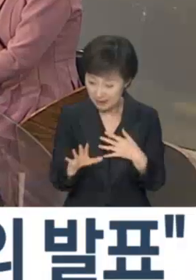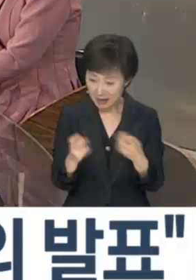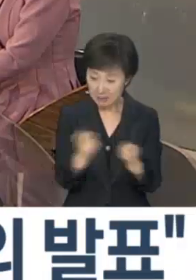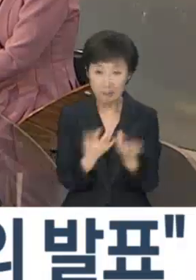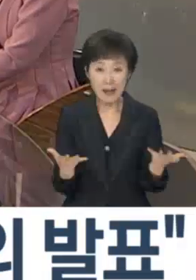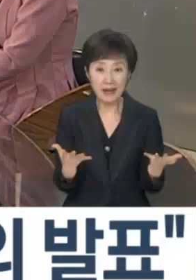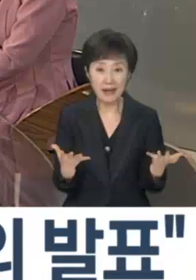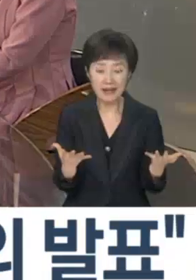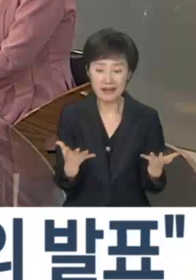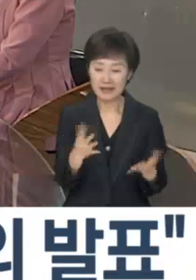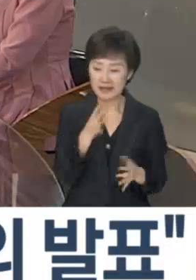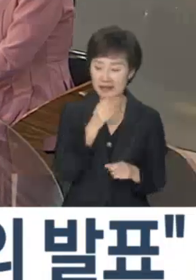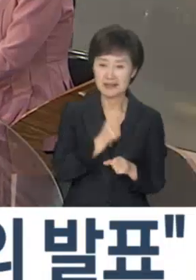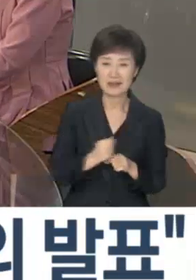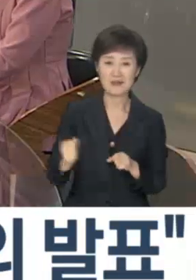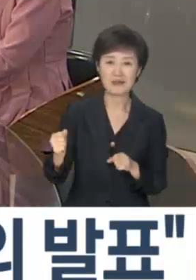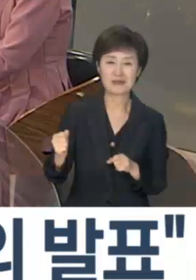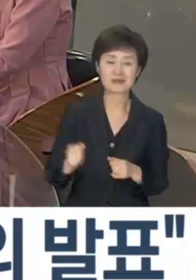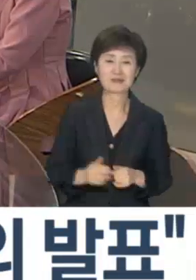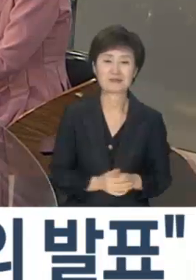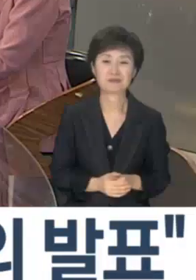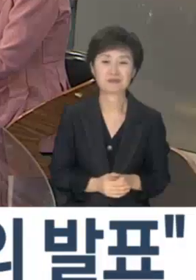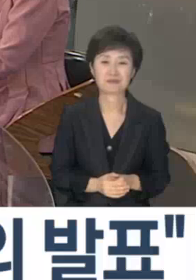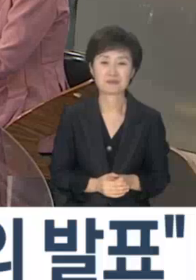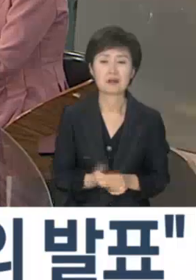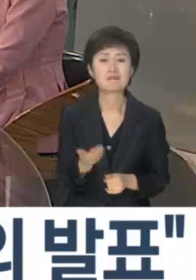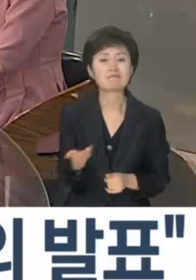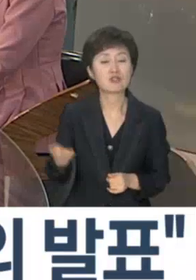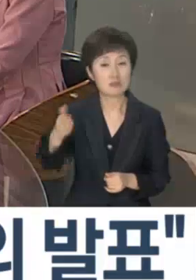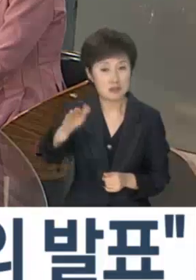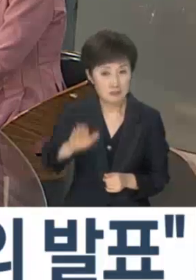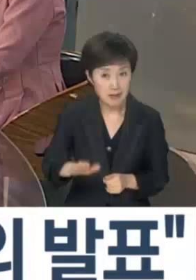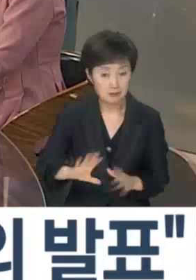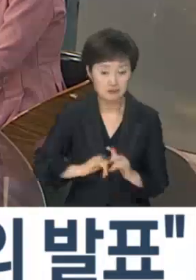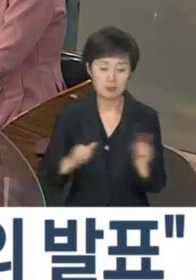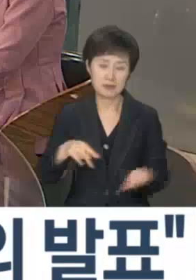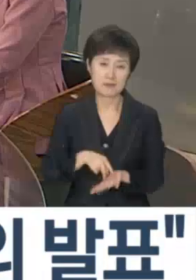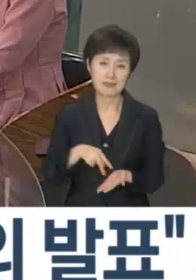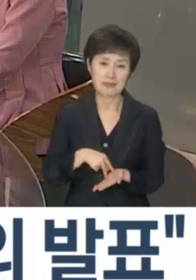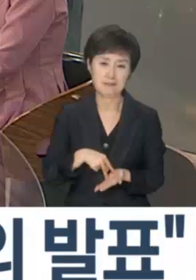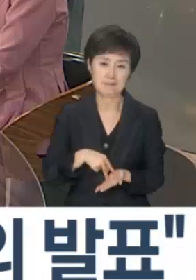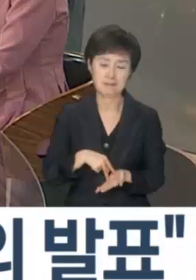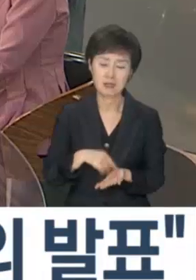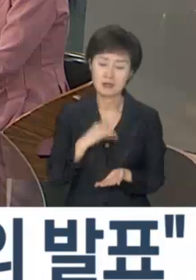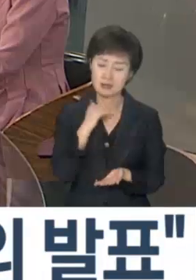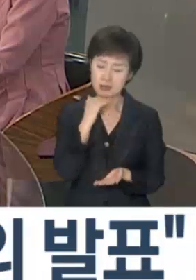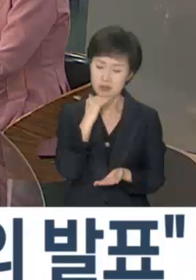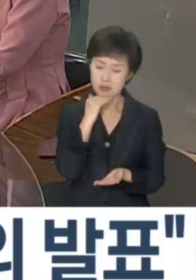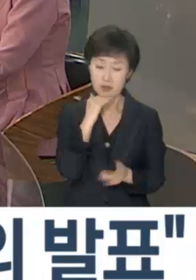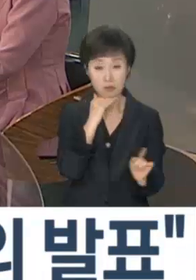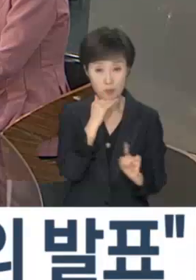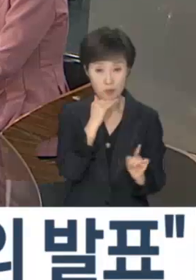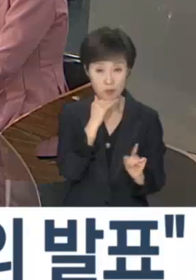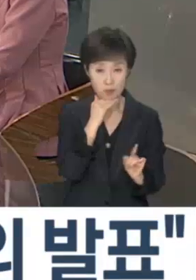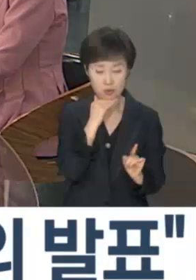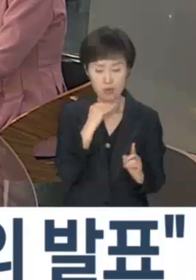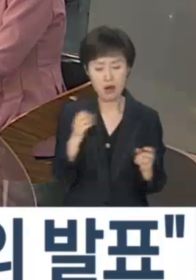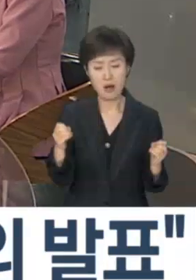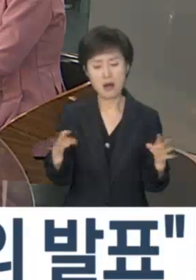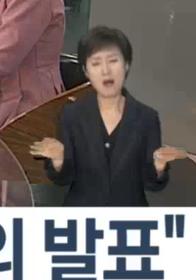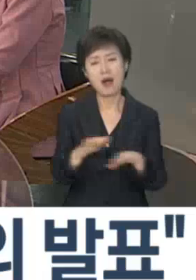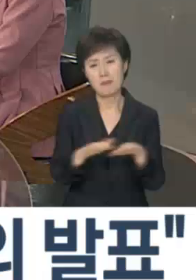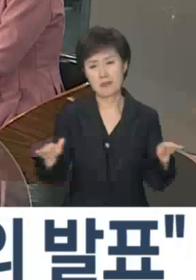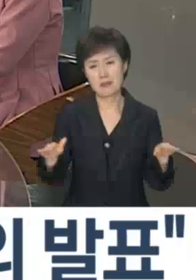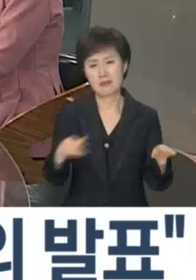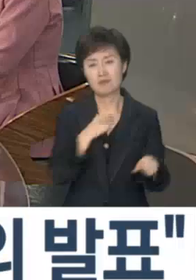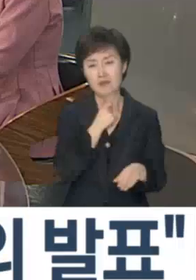어떤 질문을 드려야 할지. 근데 그럼에도 불구하고 국민들은 기대하고 있는 부분이 있을 텐데 그러면